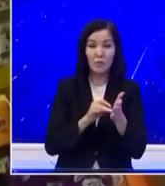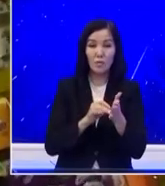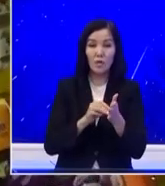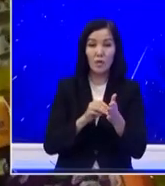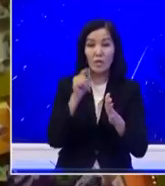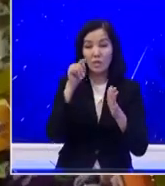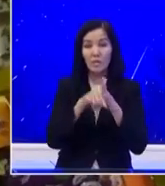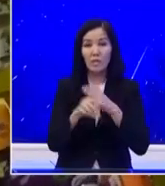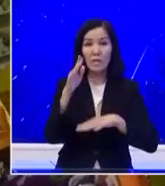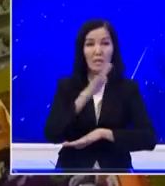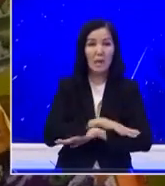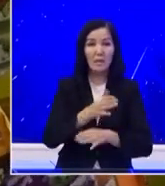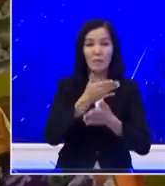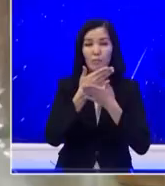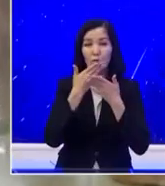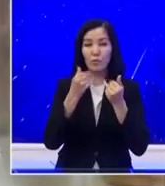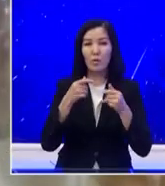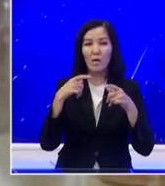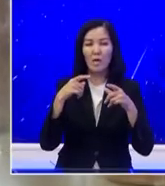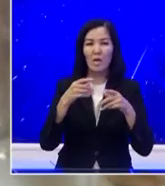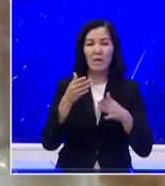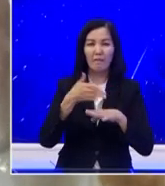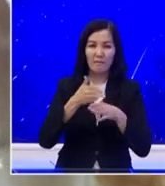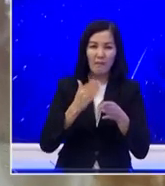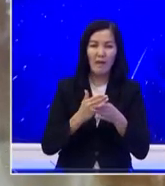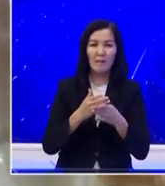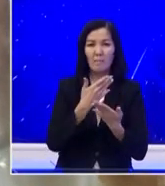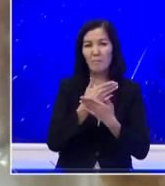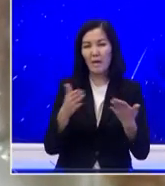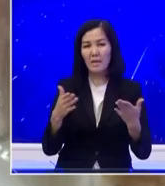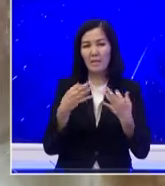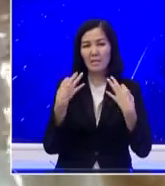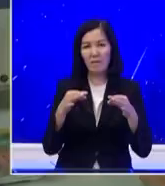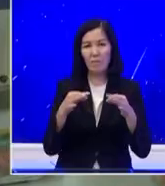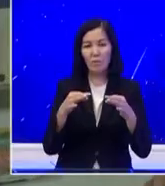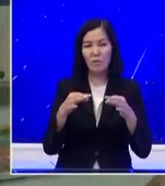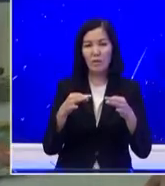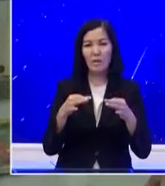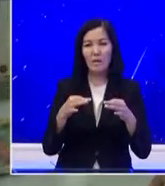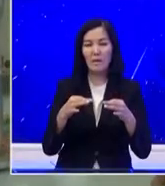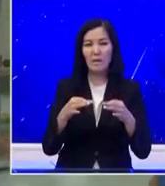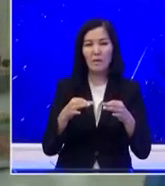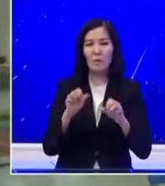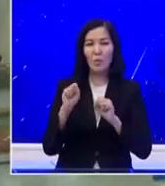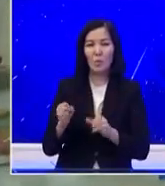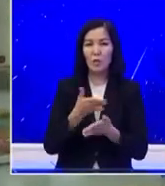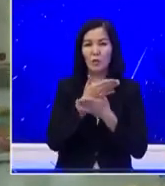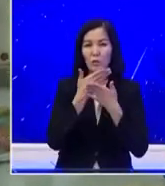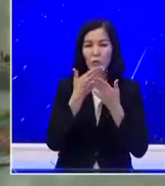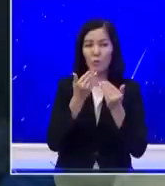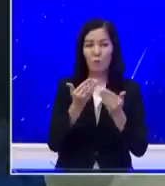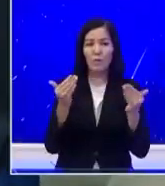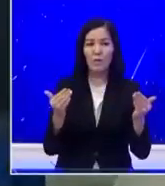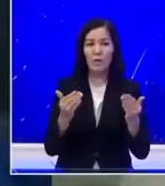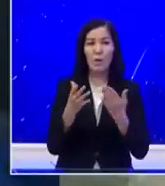тәртіптің жоқтығы байқалды. Сатушылар тамақ, нан өнімдерін ашық күйінде сатып жатыр. Тіпті тауарлар арнайы сөрелерге қойылмаған.